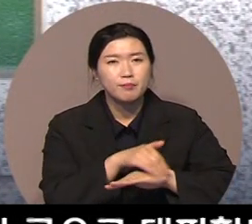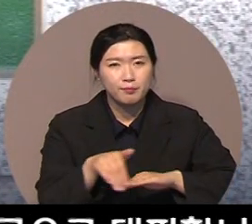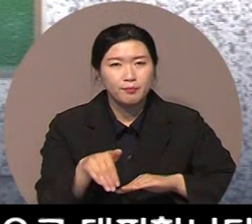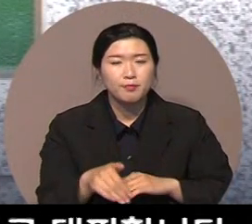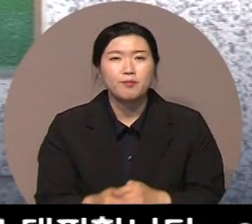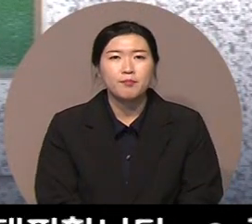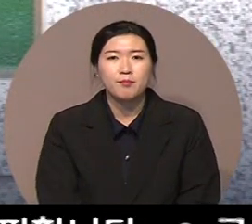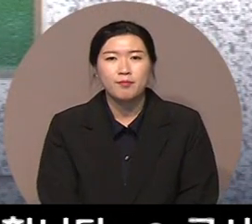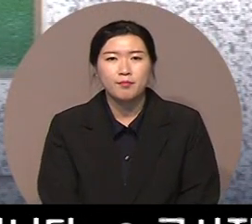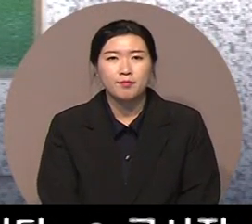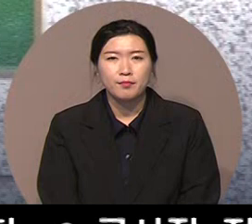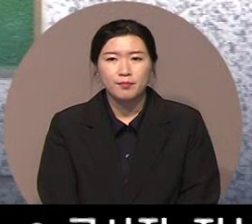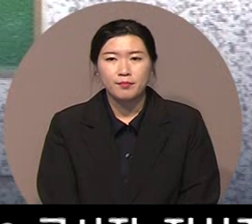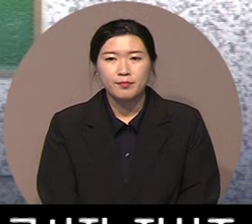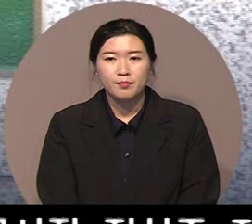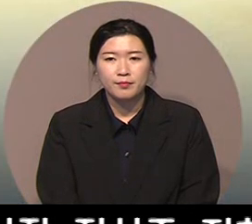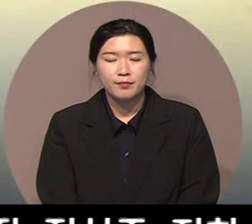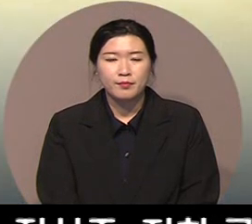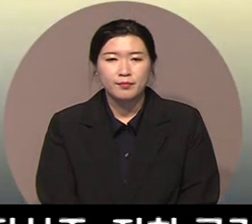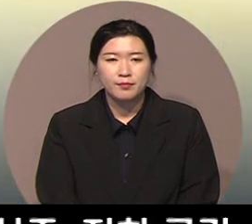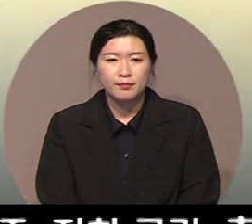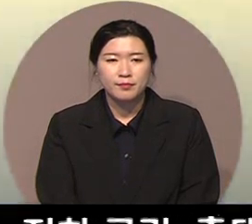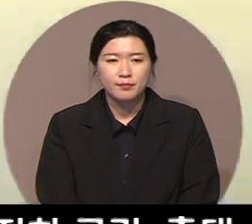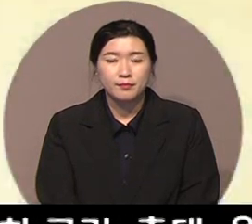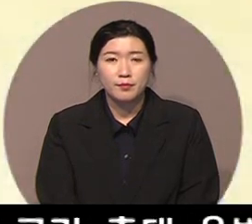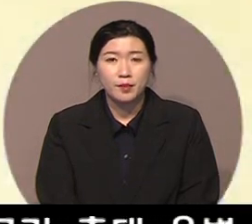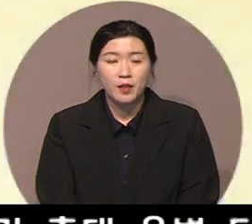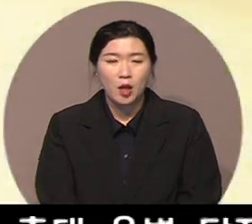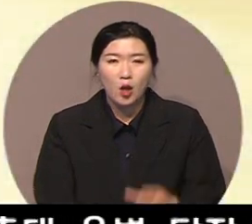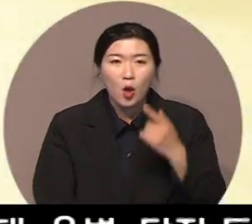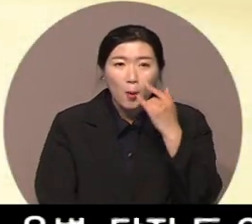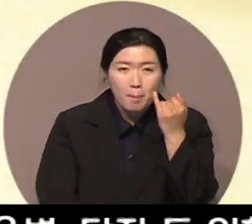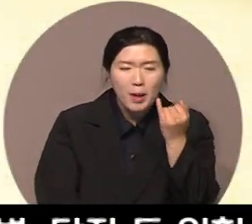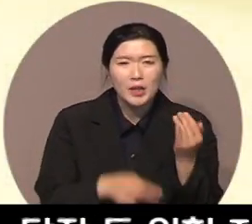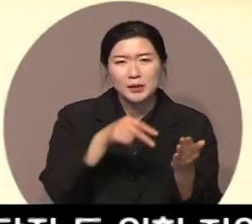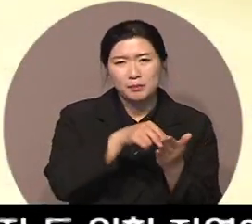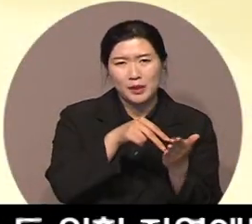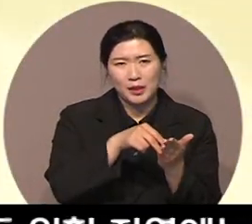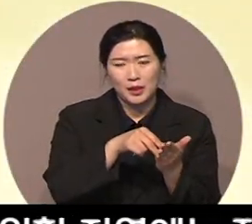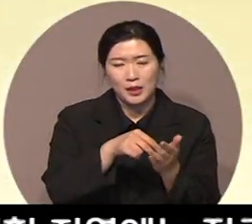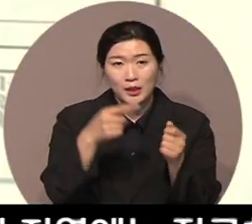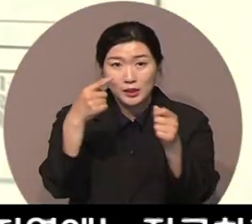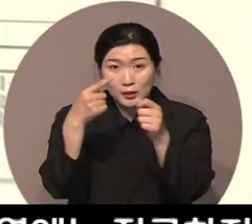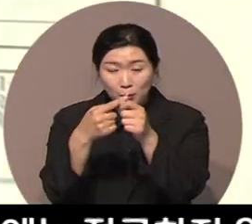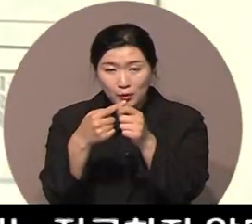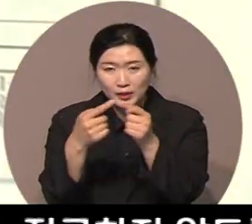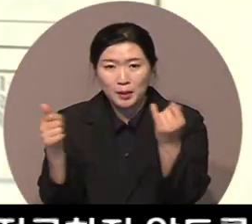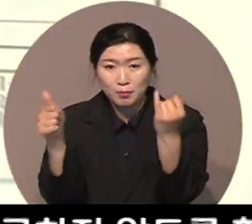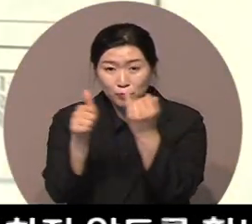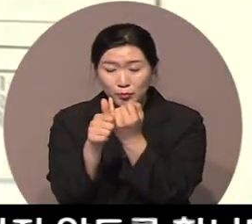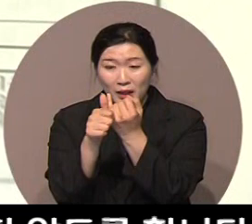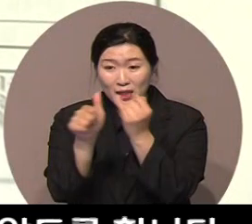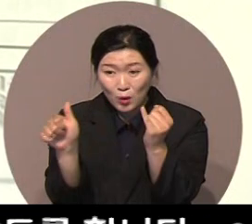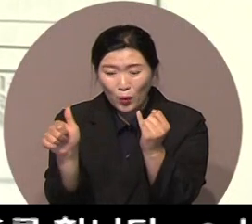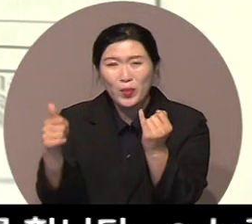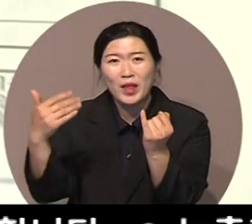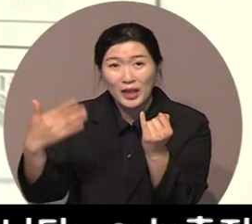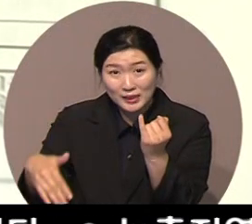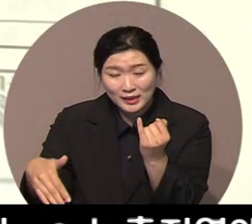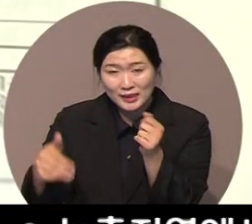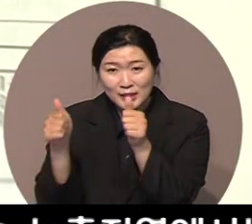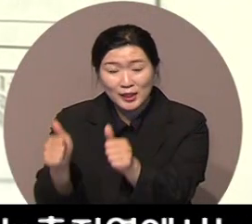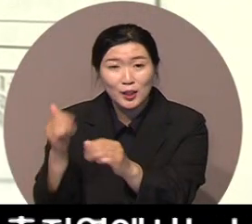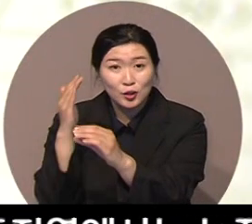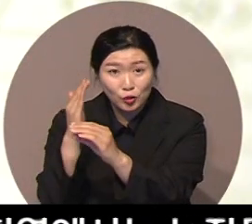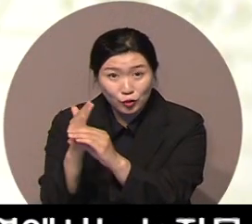추진신고를 좀 설득하는 과정이 있고요 아이 엄마는 존 남편과 이혼 수속이 마무리되지 않은 상태에서